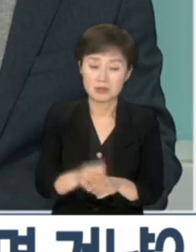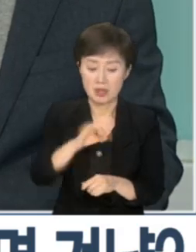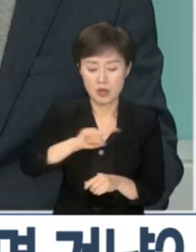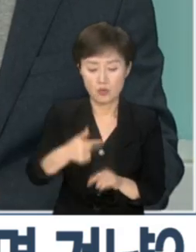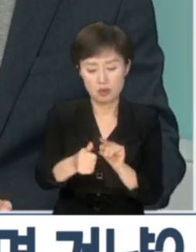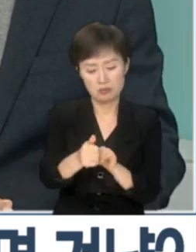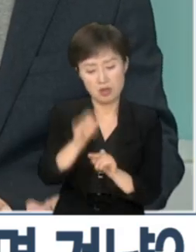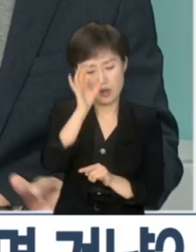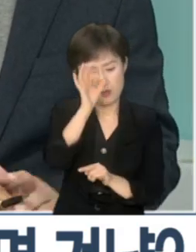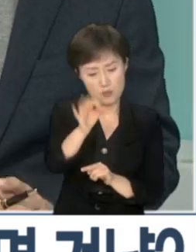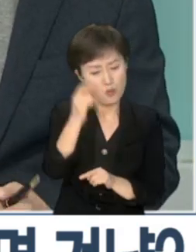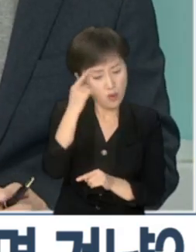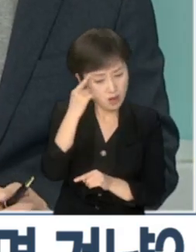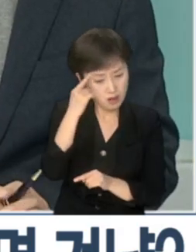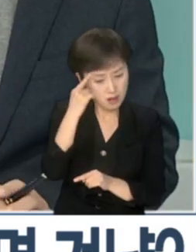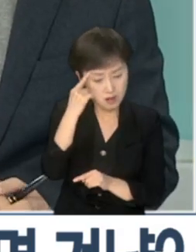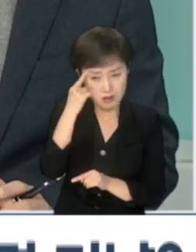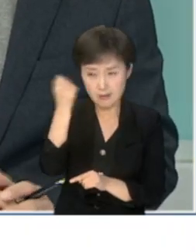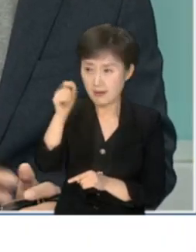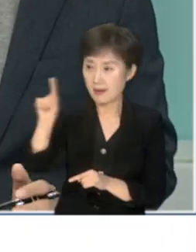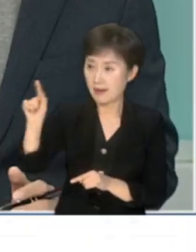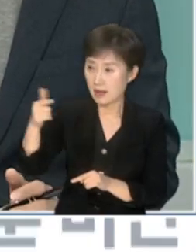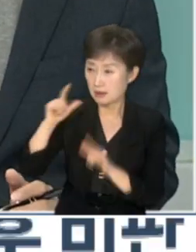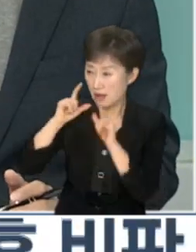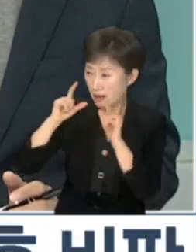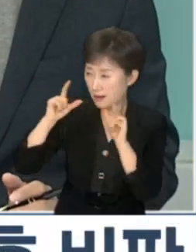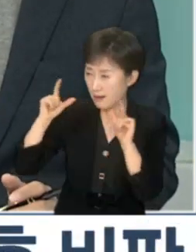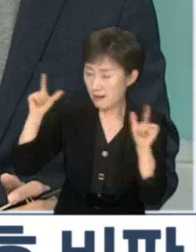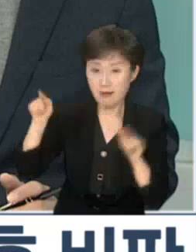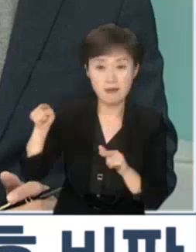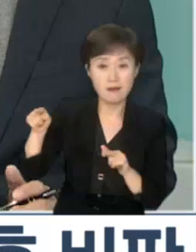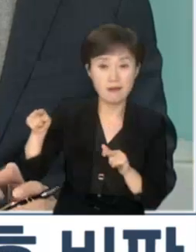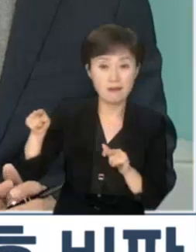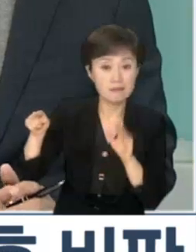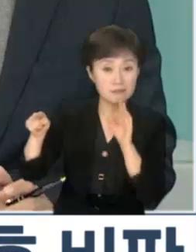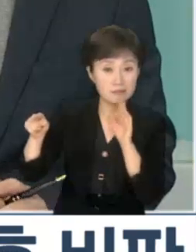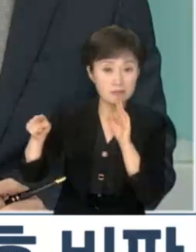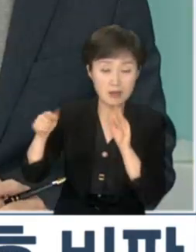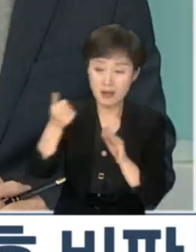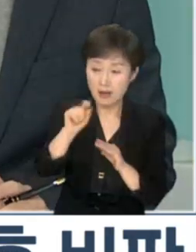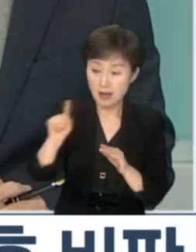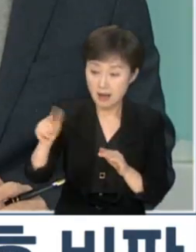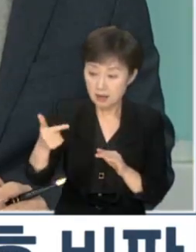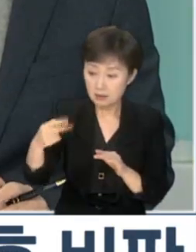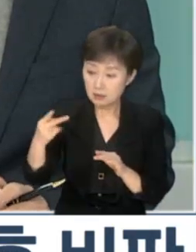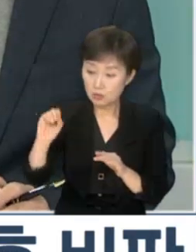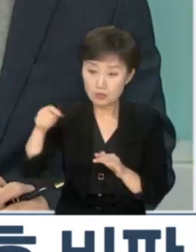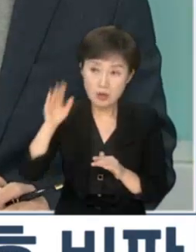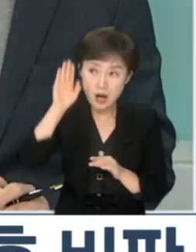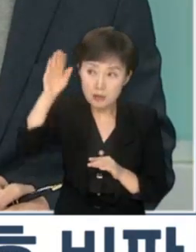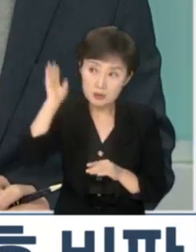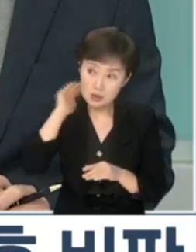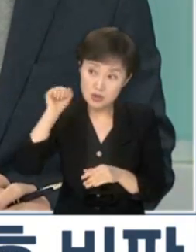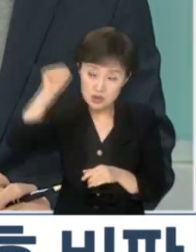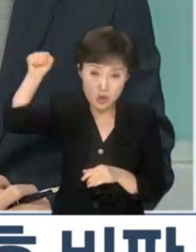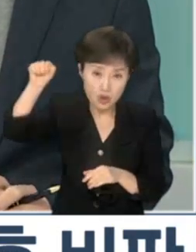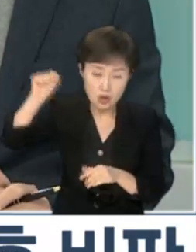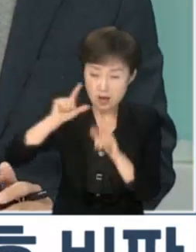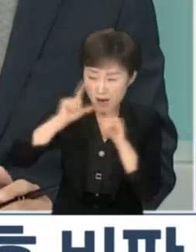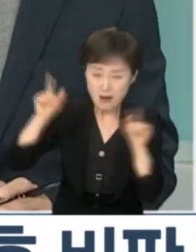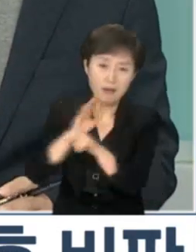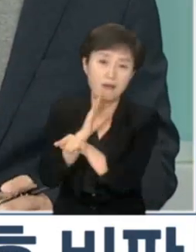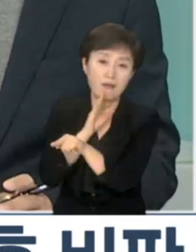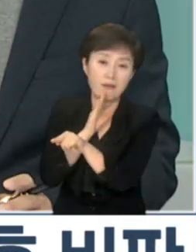저는 그 한동훈 장관이 유력하게 대선 후보로 지금 부각되고 있잖아요. 뭐 여론조사 보니까 압도적으로 거의 뭐 1등을 달리고 있던데